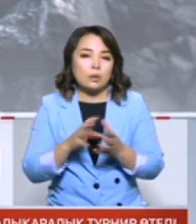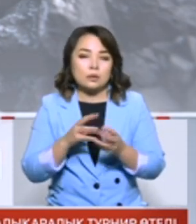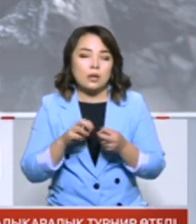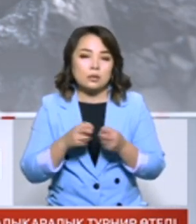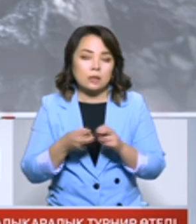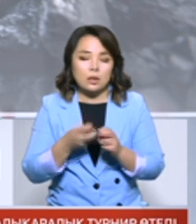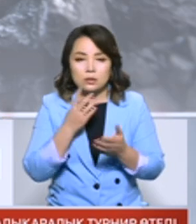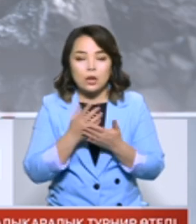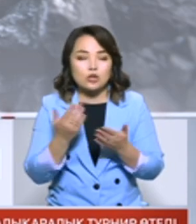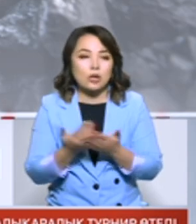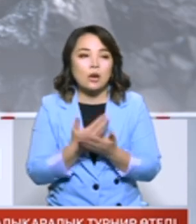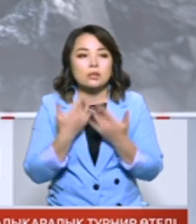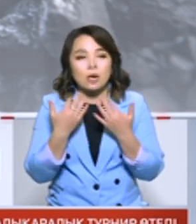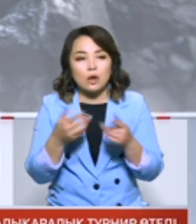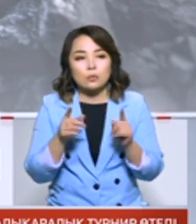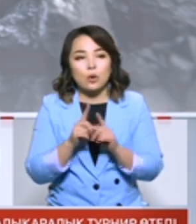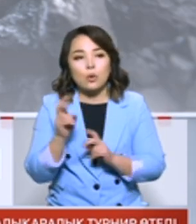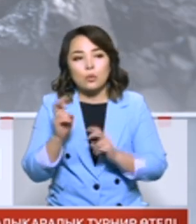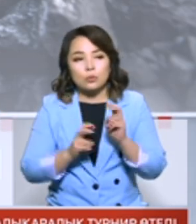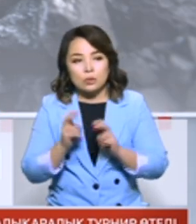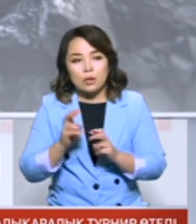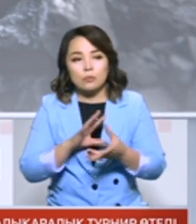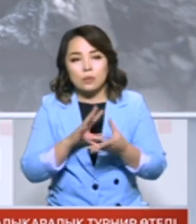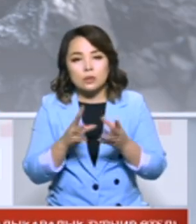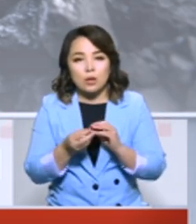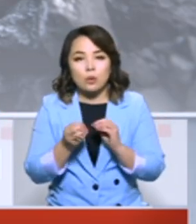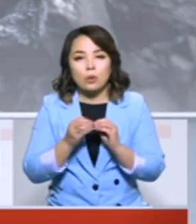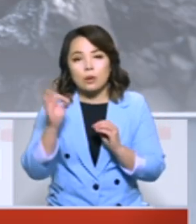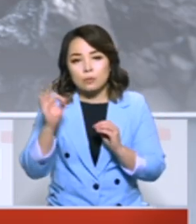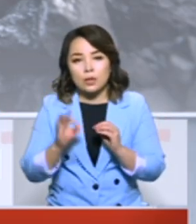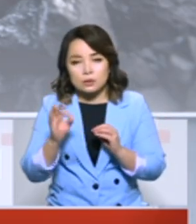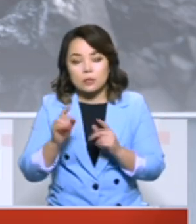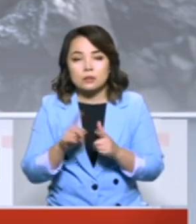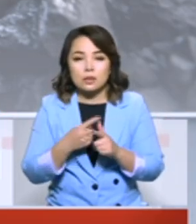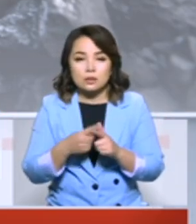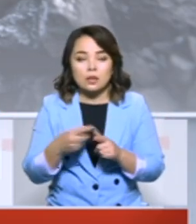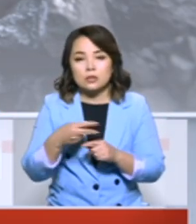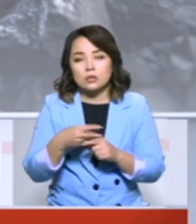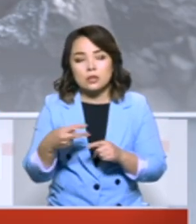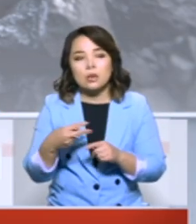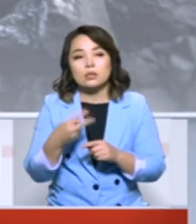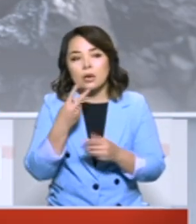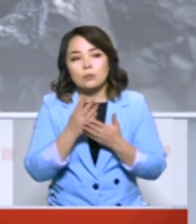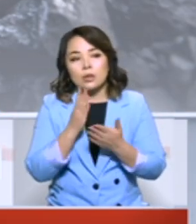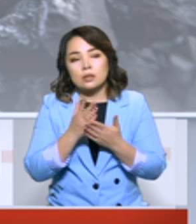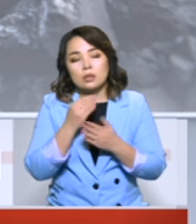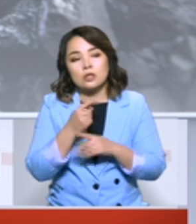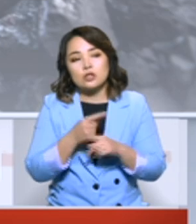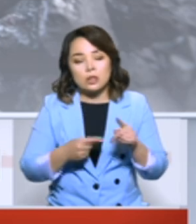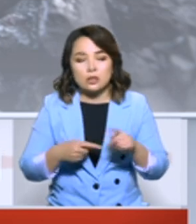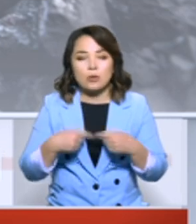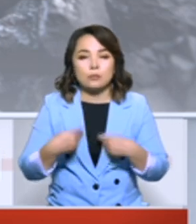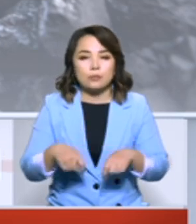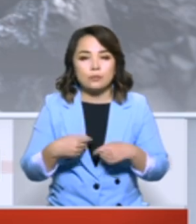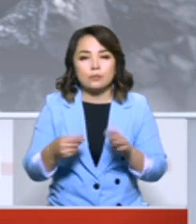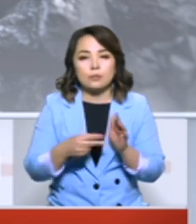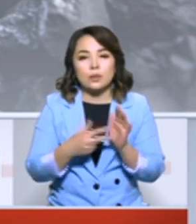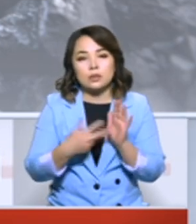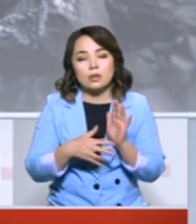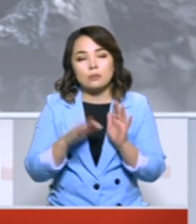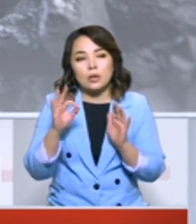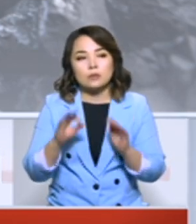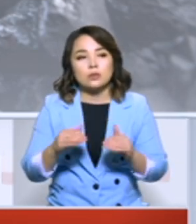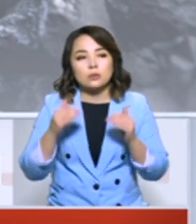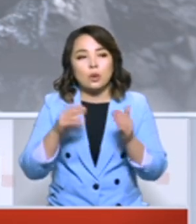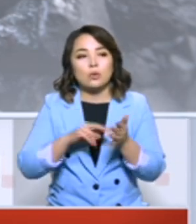жеткізілген. Жаңа талап бойынша өндірушілер көмірінің кемі 10% әйтпесе тең жартысын биржаға шығаруы тиіс. Болашақта оны 80% дейін